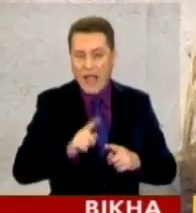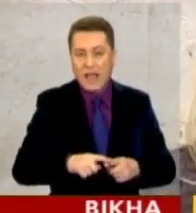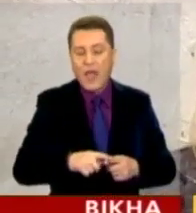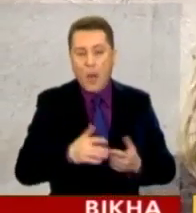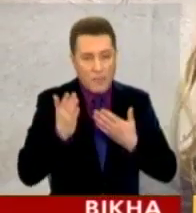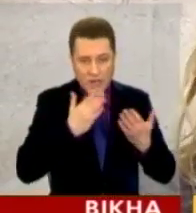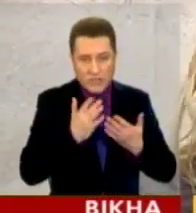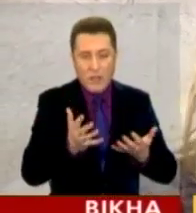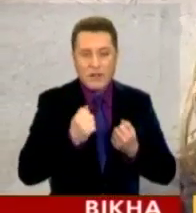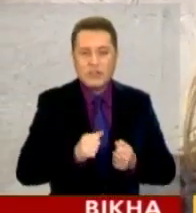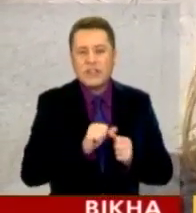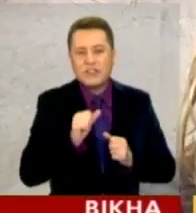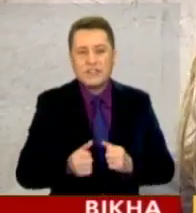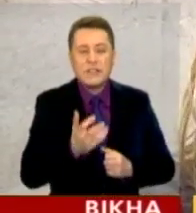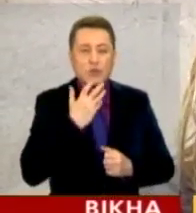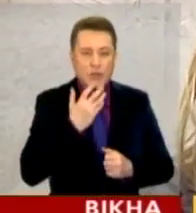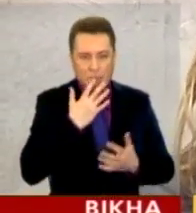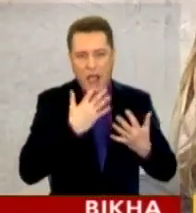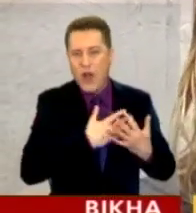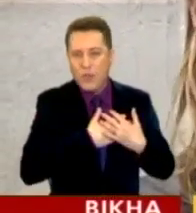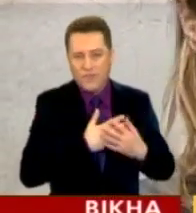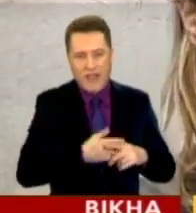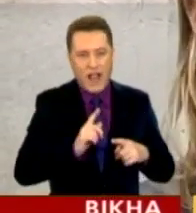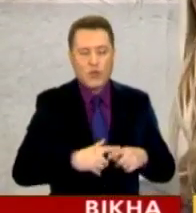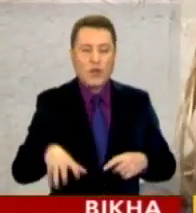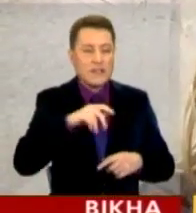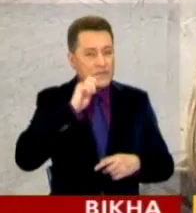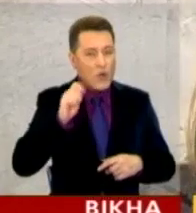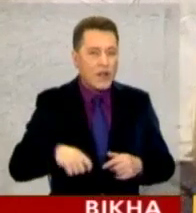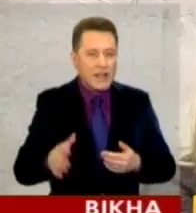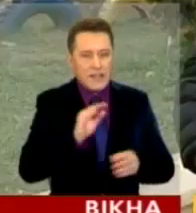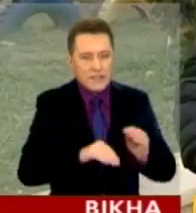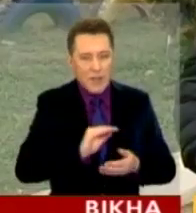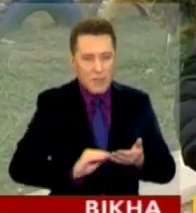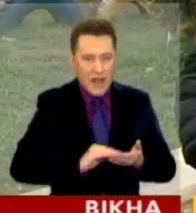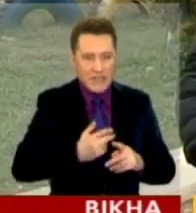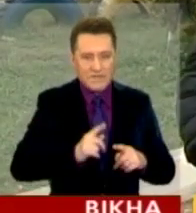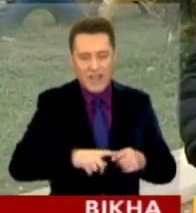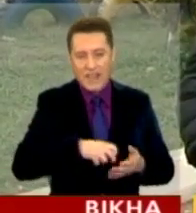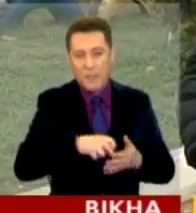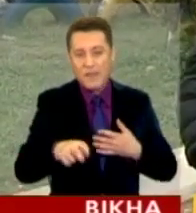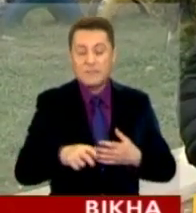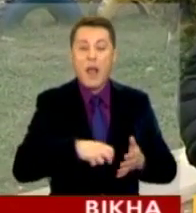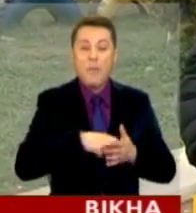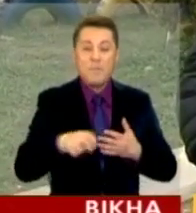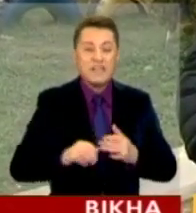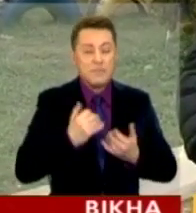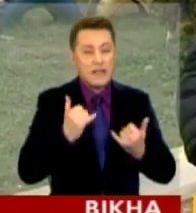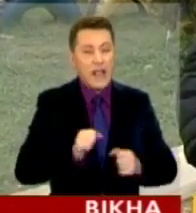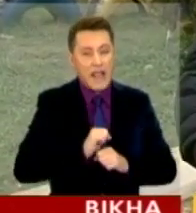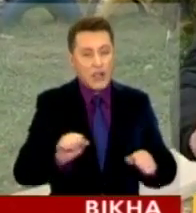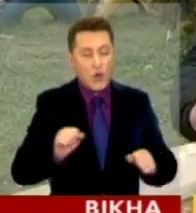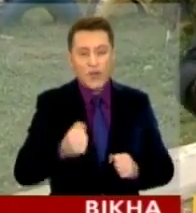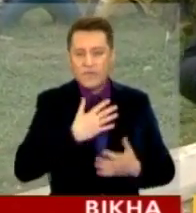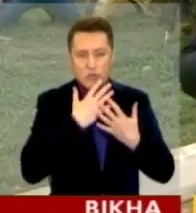отримали частичку тепла і любви, яка зі всієї України збиралася в цих письмах. Письма для героїв воєнних в Крим з любов'ю